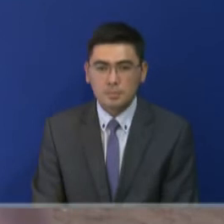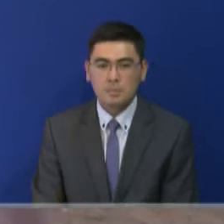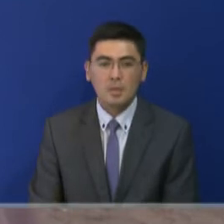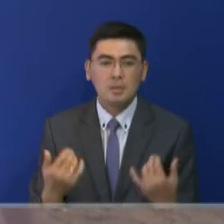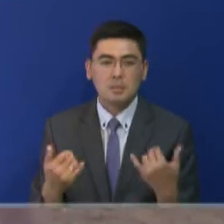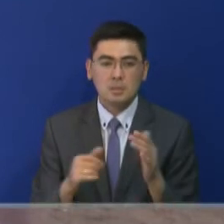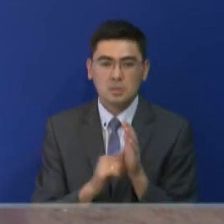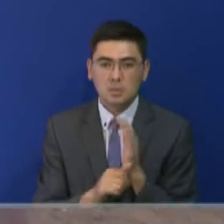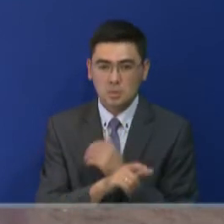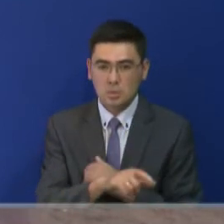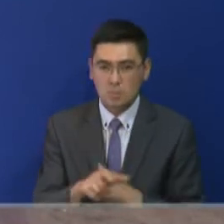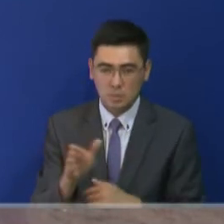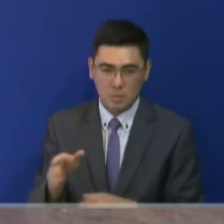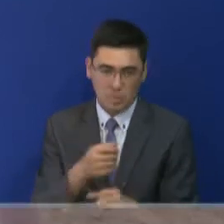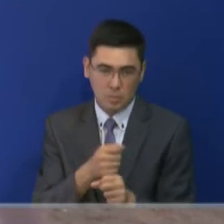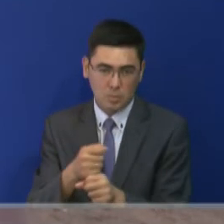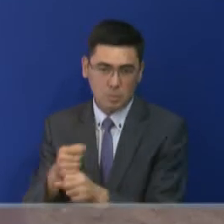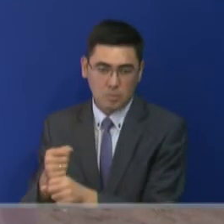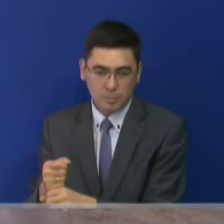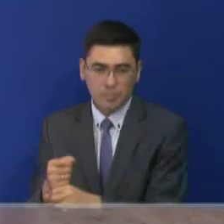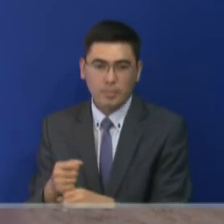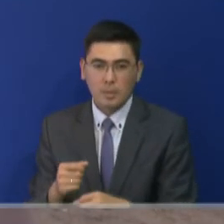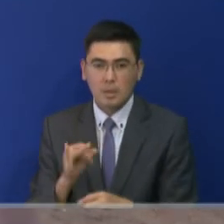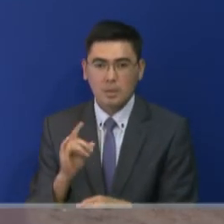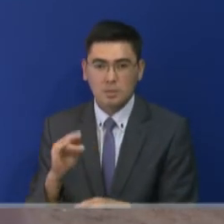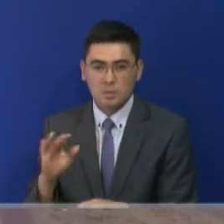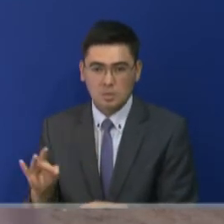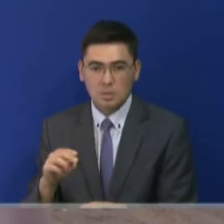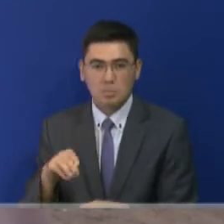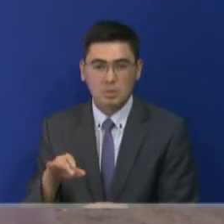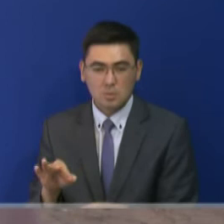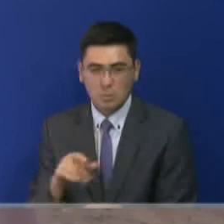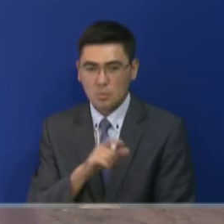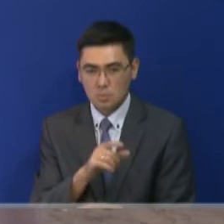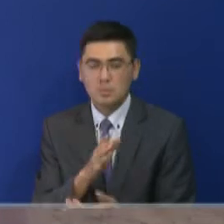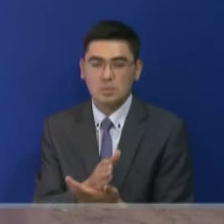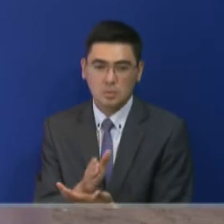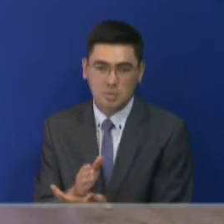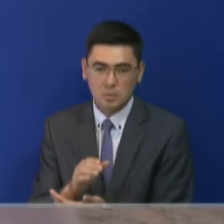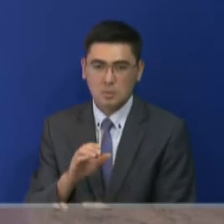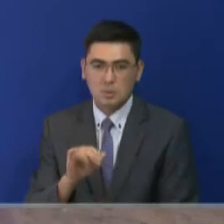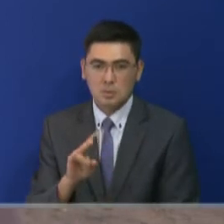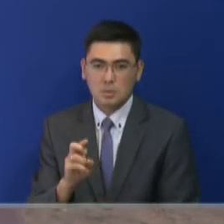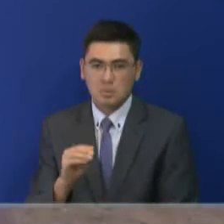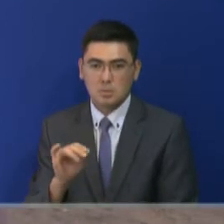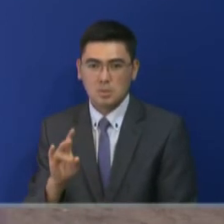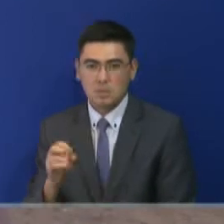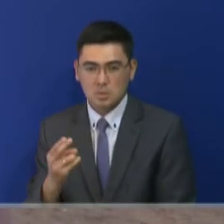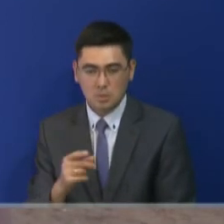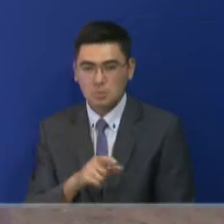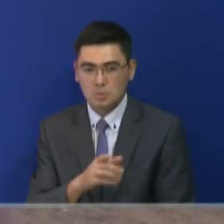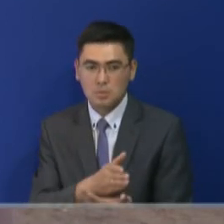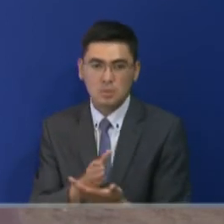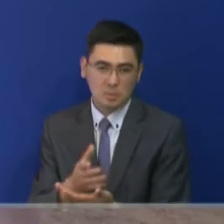данный момент 60 адам істеп жатыр. Инженеріміз бар, ПТО-міз бар, немене снабженісіміз бар, барлық осында